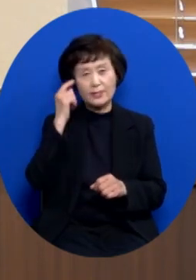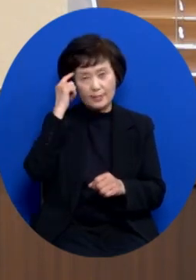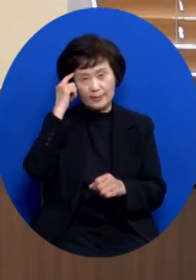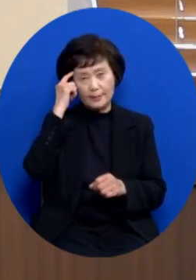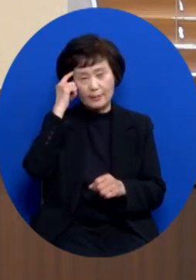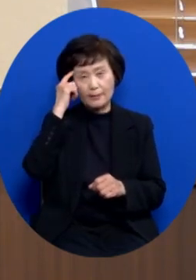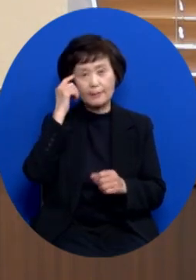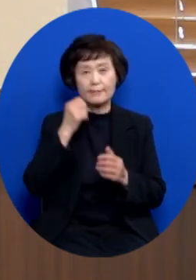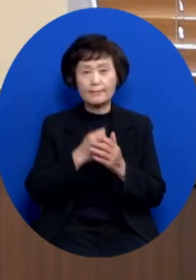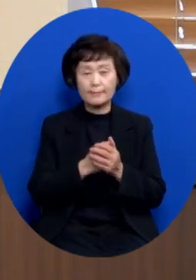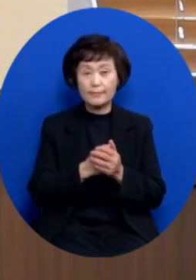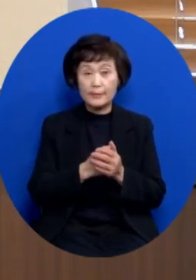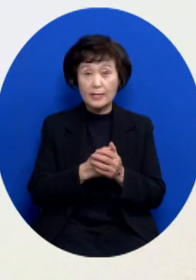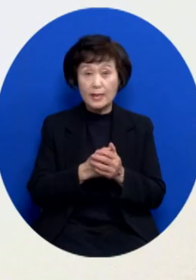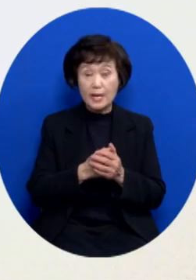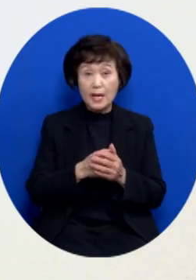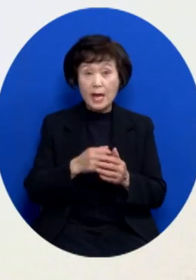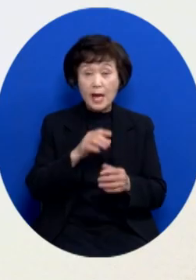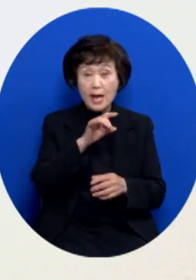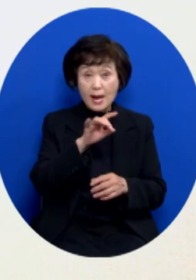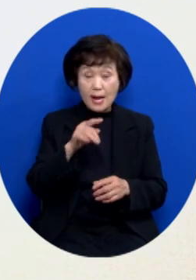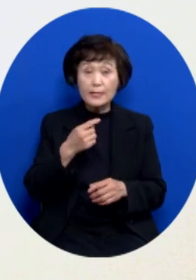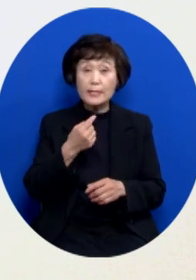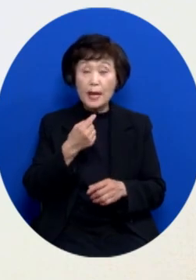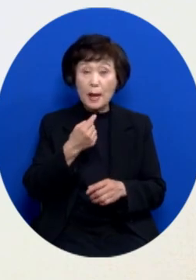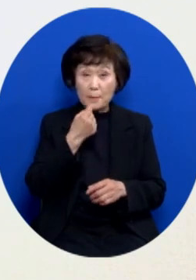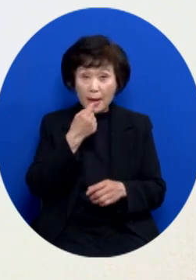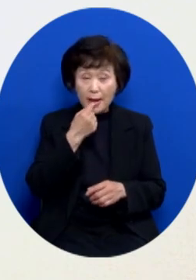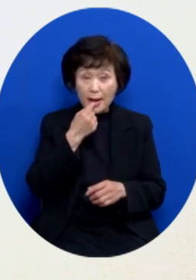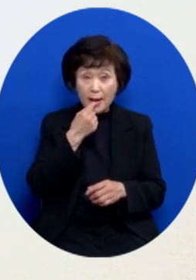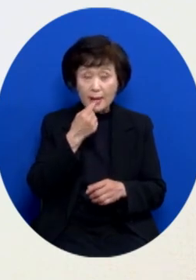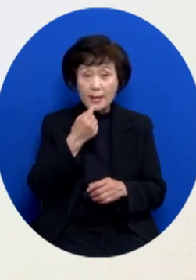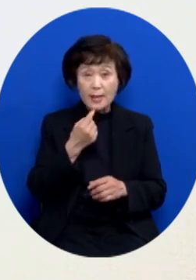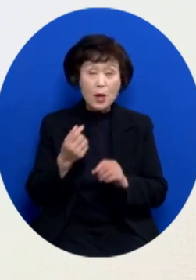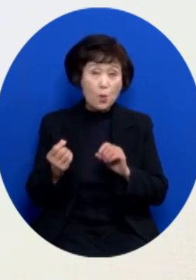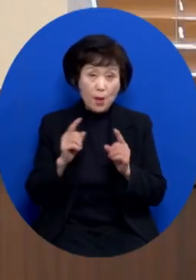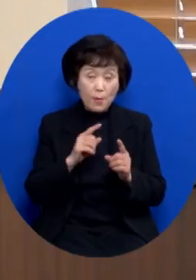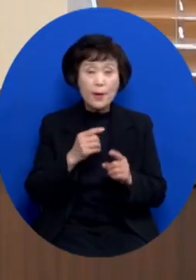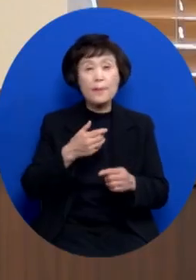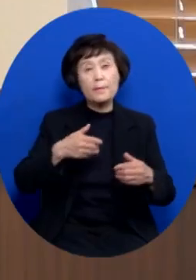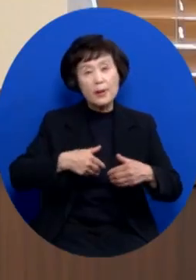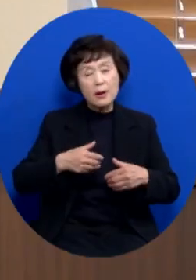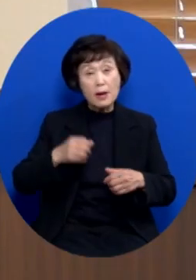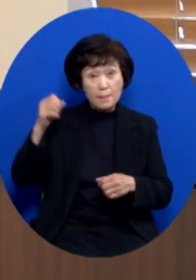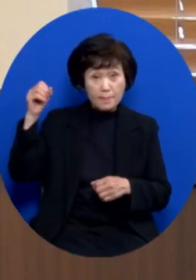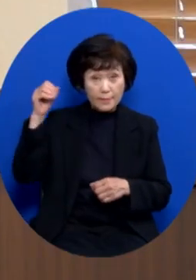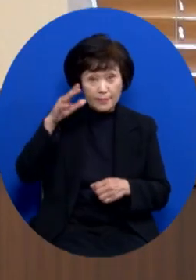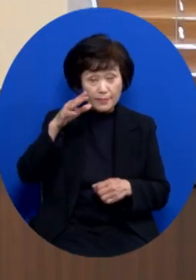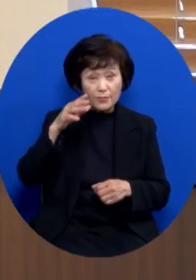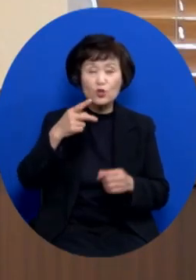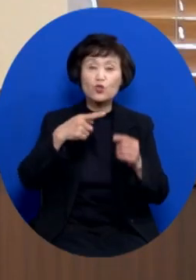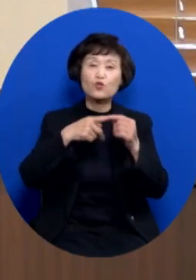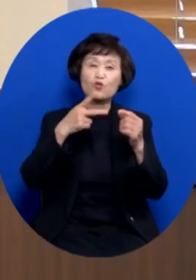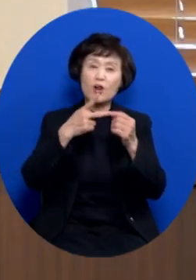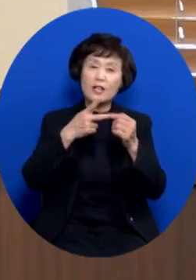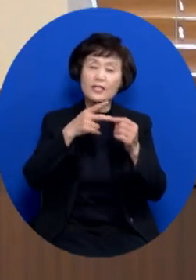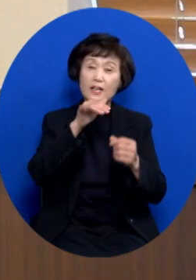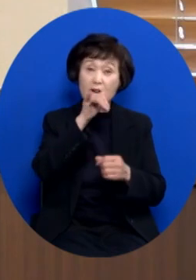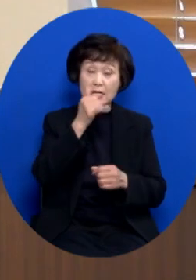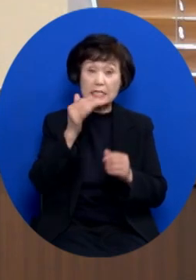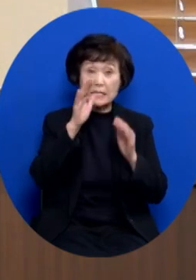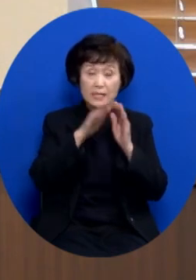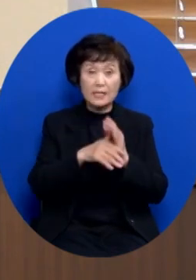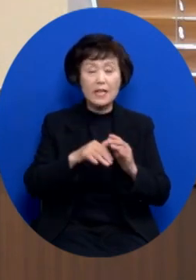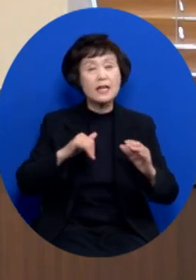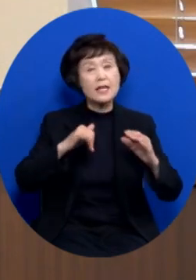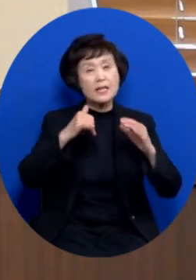그러니까 맛을 찾아야 되고 빛을 비춰야 되고 이 두 가지가 되면 교회가 세상으로부터 칭송을